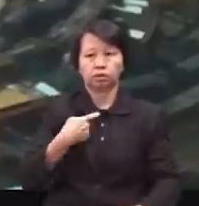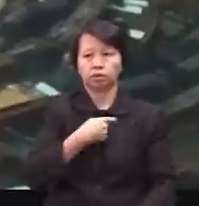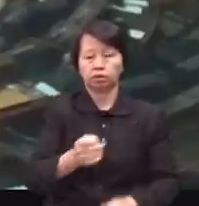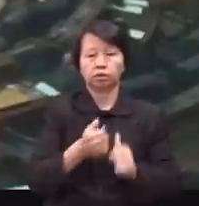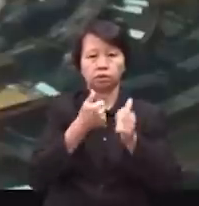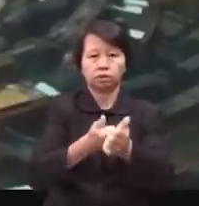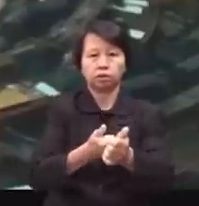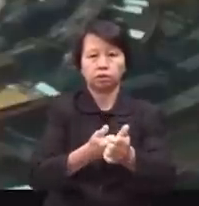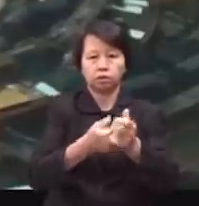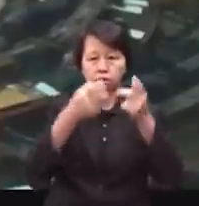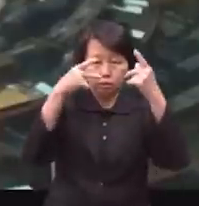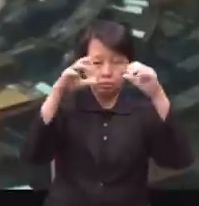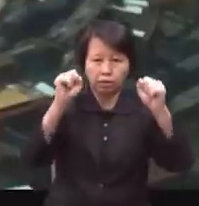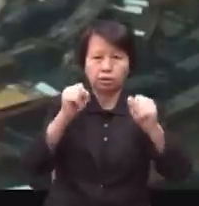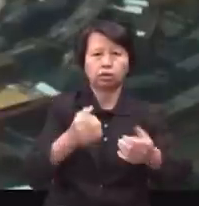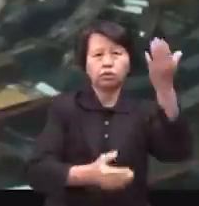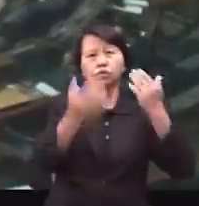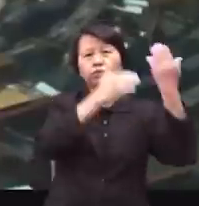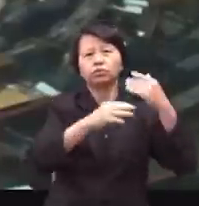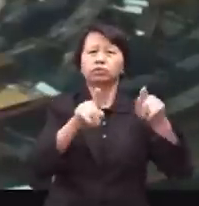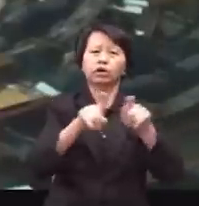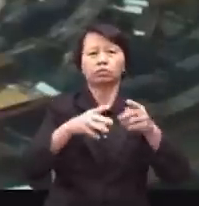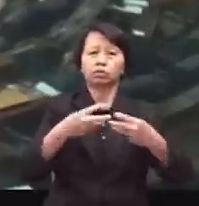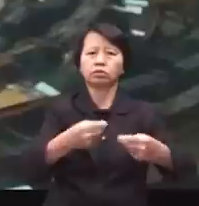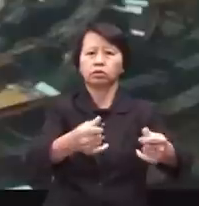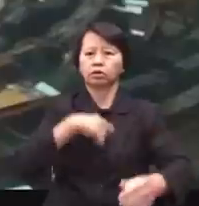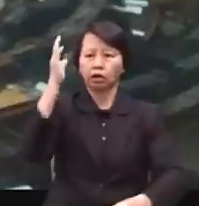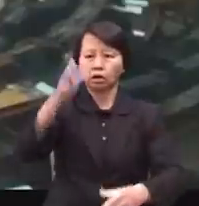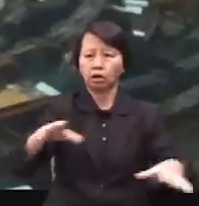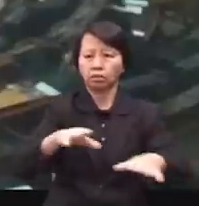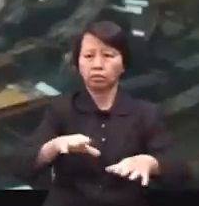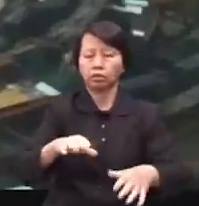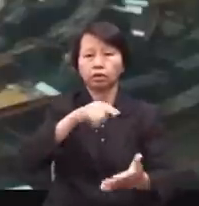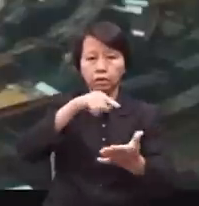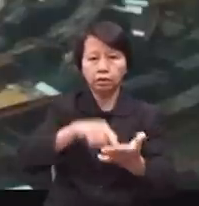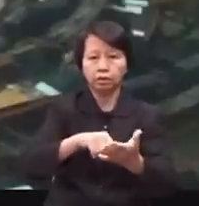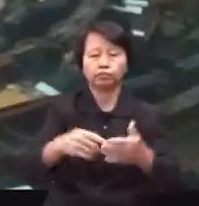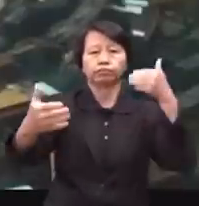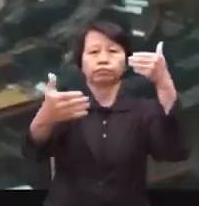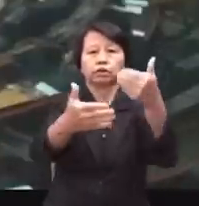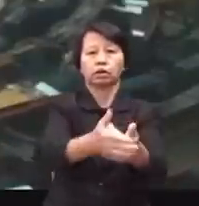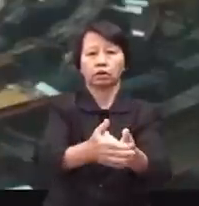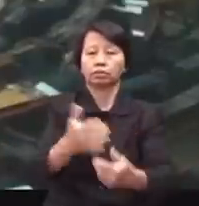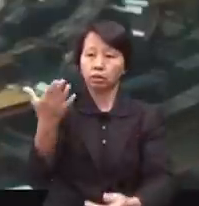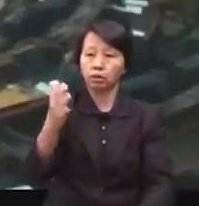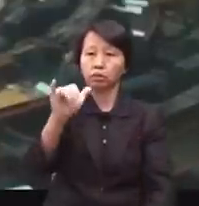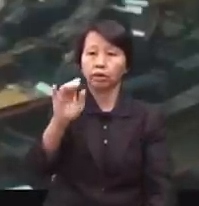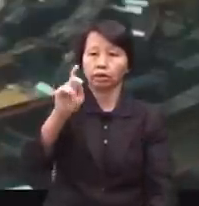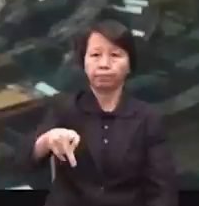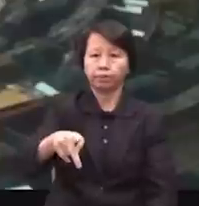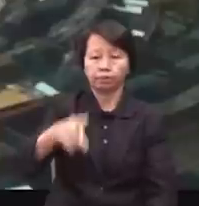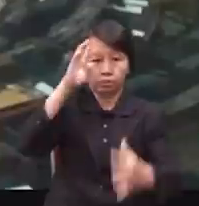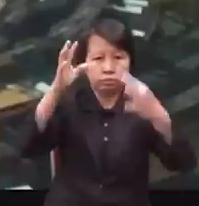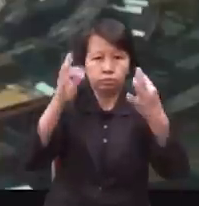presiden dulu pun sama juga berjalan juga saya akan jalankan juga pakai ini sehingga yang dibentukkan